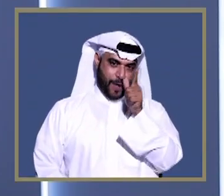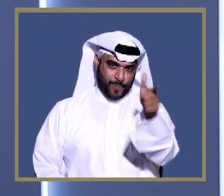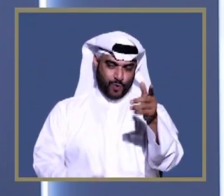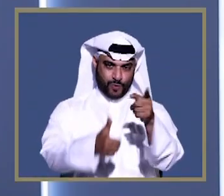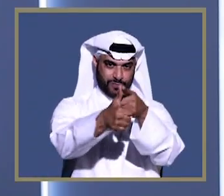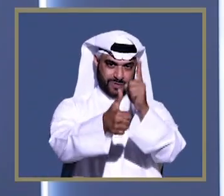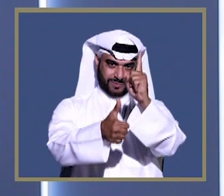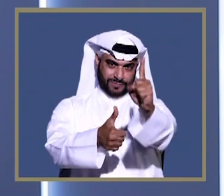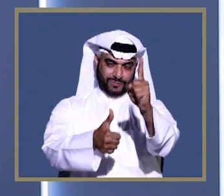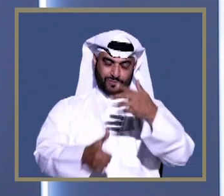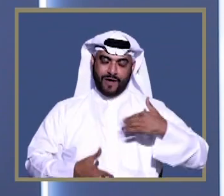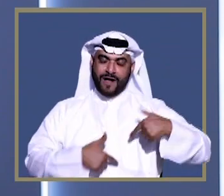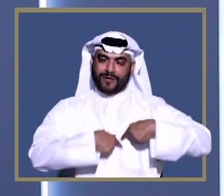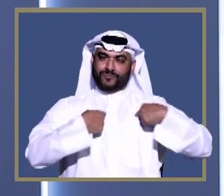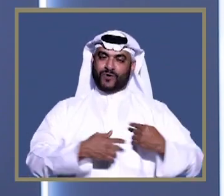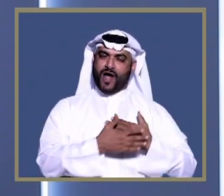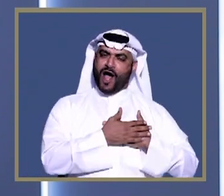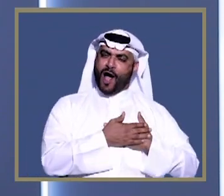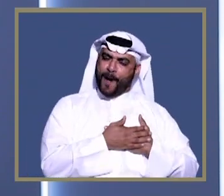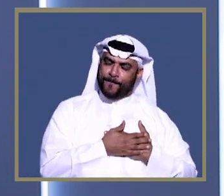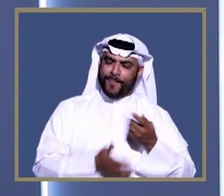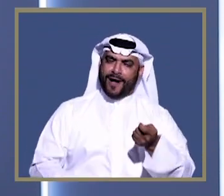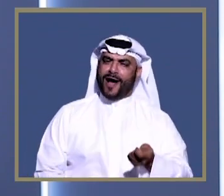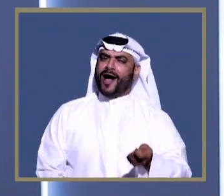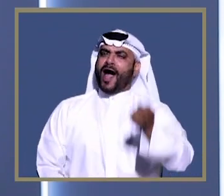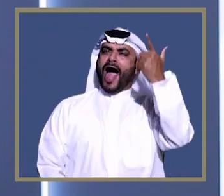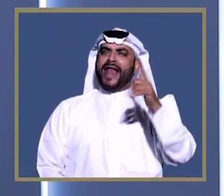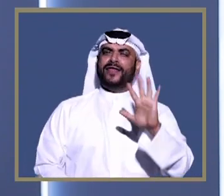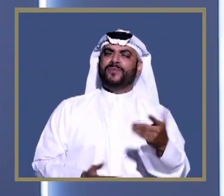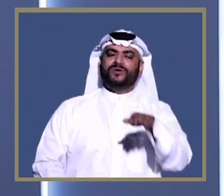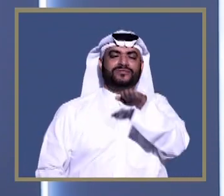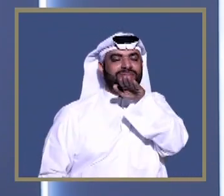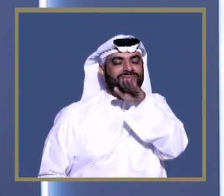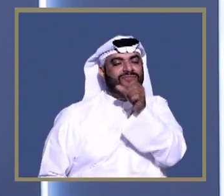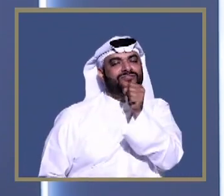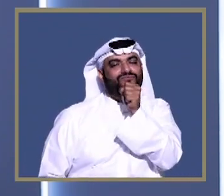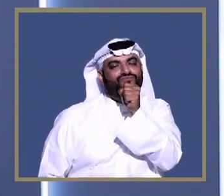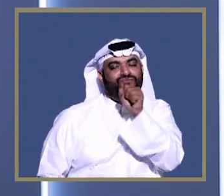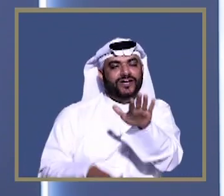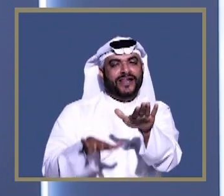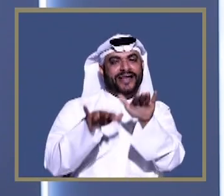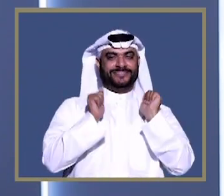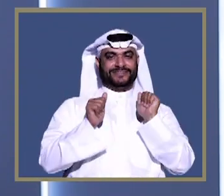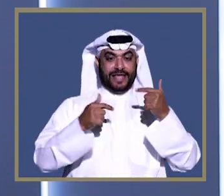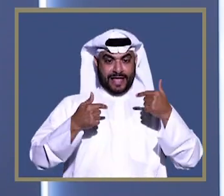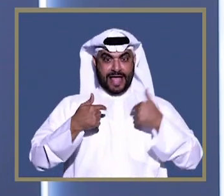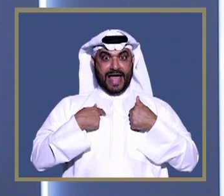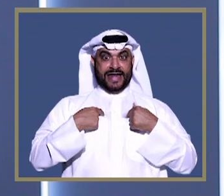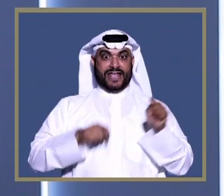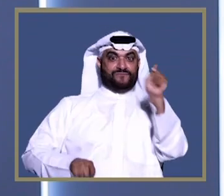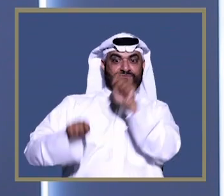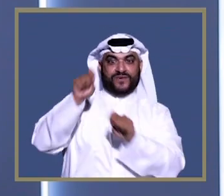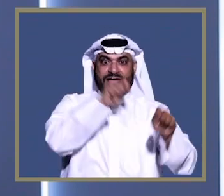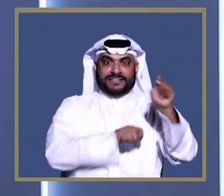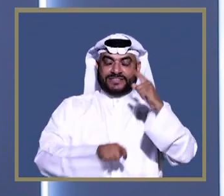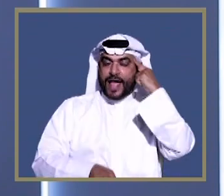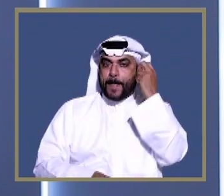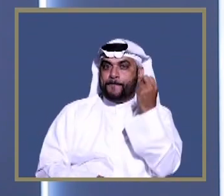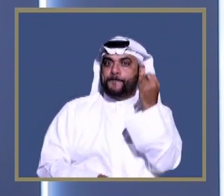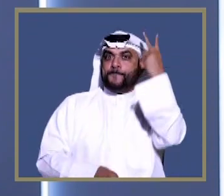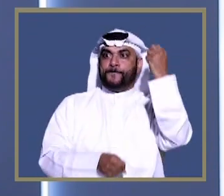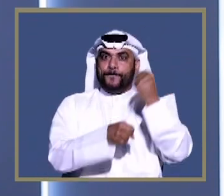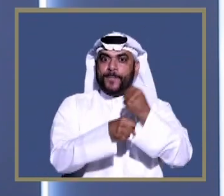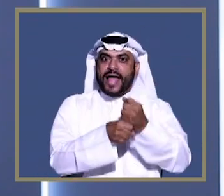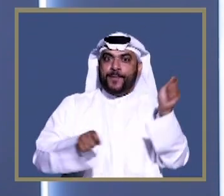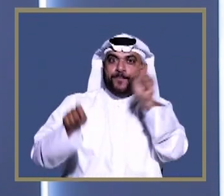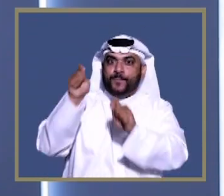عن فئة عزيزة علينا وفئة غالية، هي فئة المتقاعدين. وكان لي مشروع إن شاء الله، وأنا متبني هذا